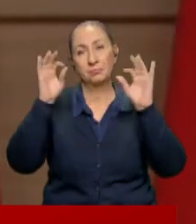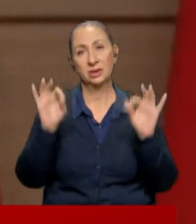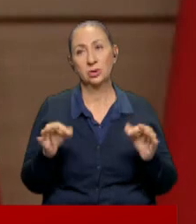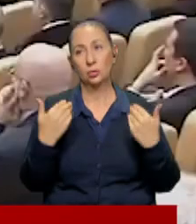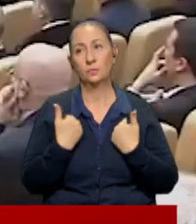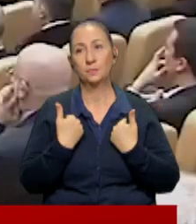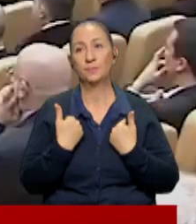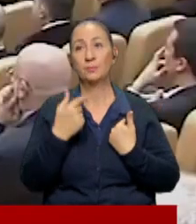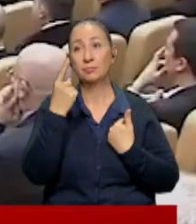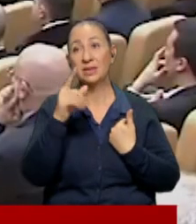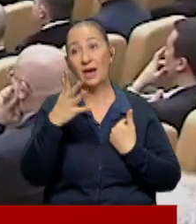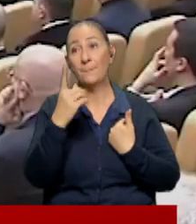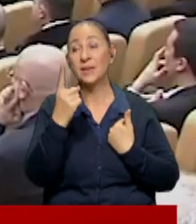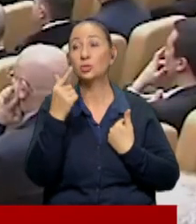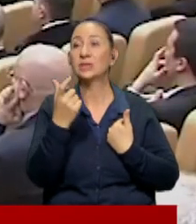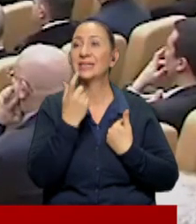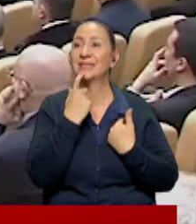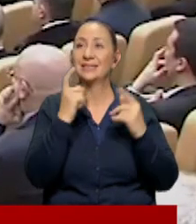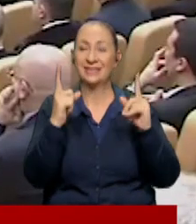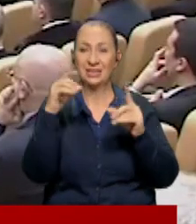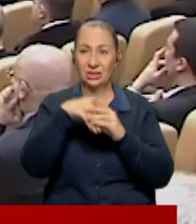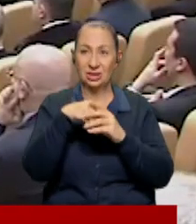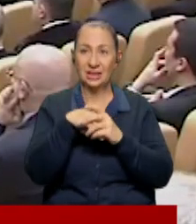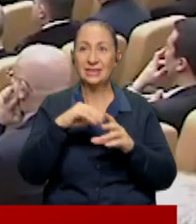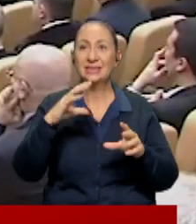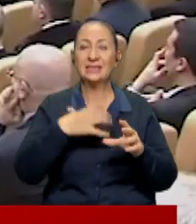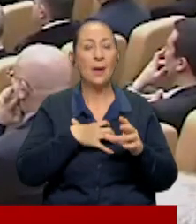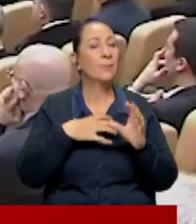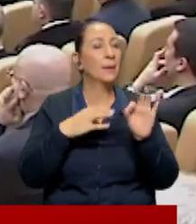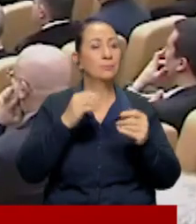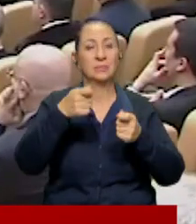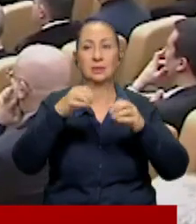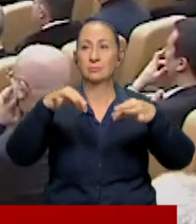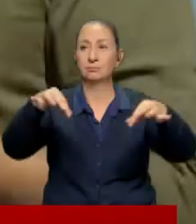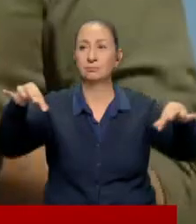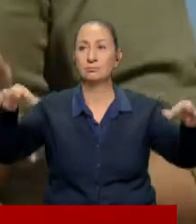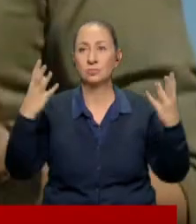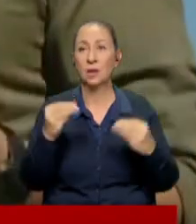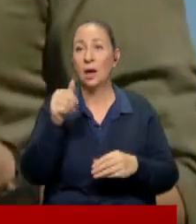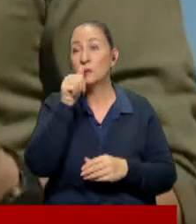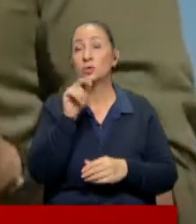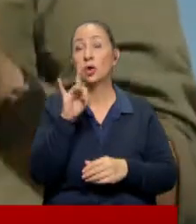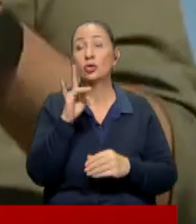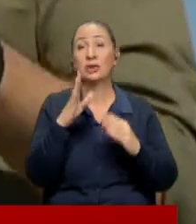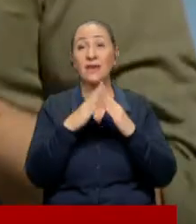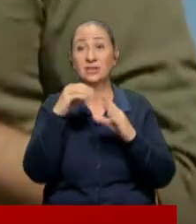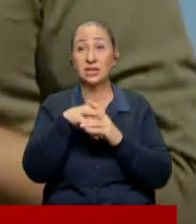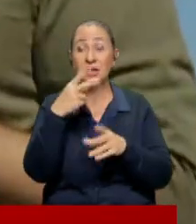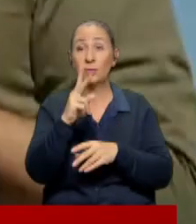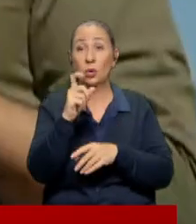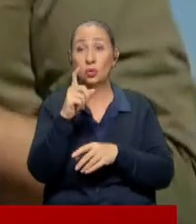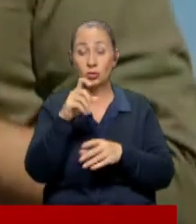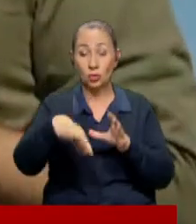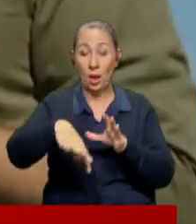başlatıyoruz. 1 ila 1,5 yıl içinde sahiplerine teslim edeceğiz. 614 konut için 2019